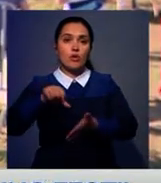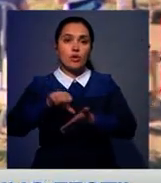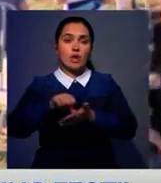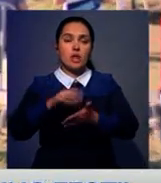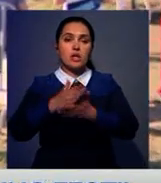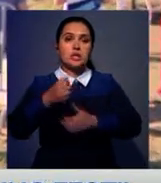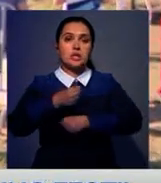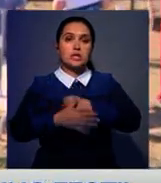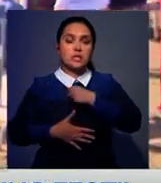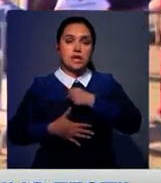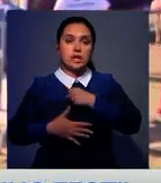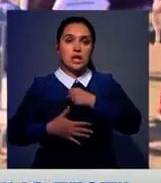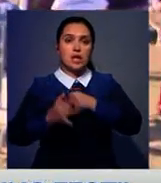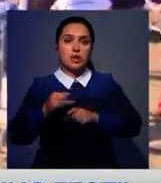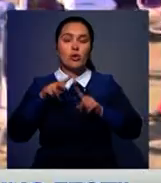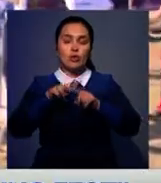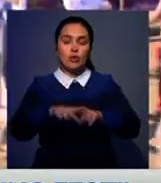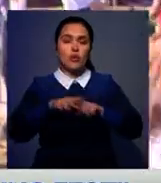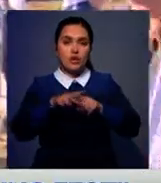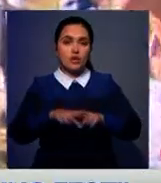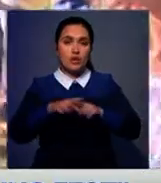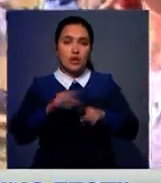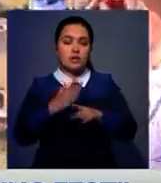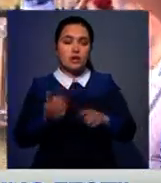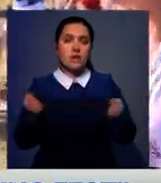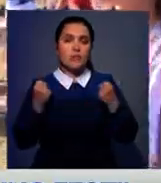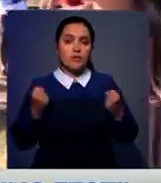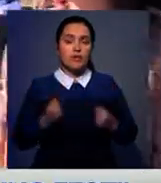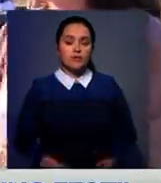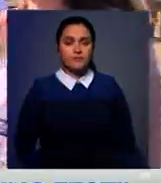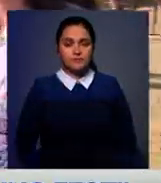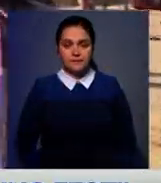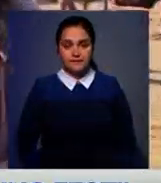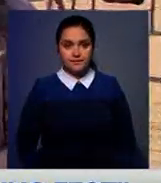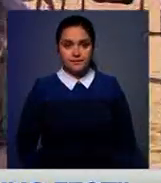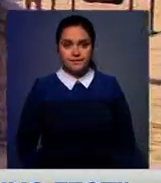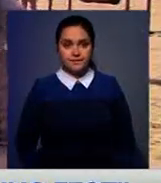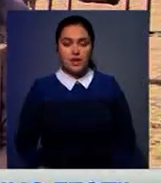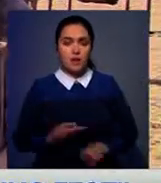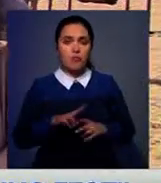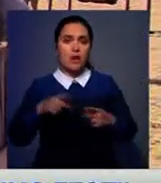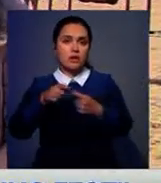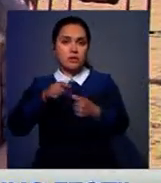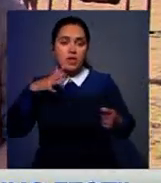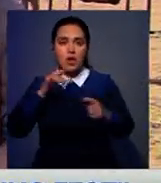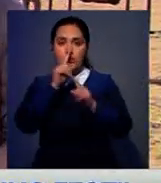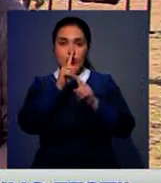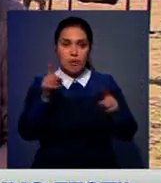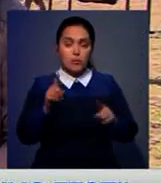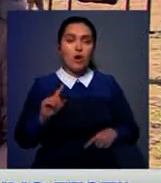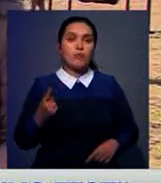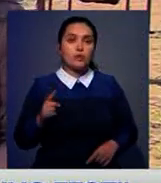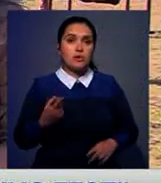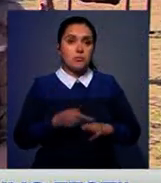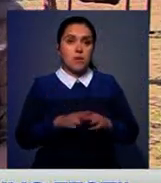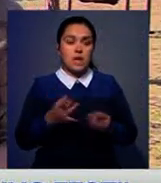Центра национальных иконных видов спорта Айнур Уразову. Здравствуйте. Айнур, вот эта стрельба из лука, она необычная. Почему? Потому что это же не